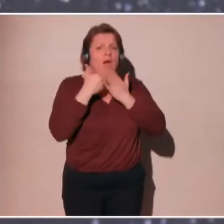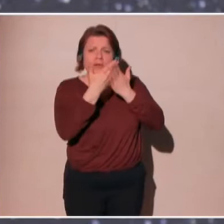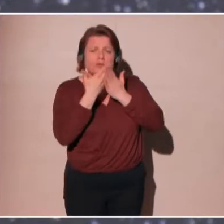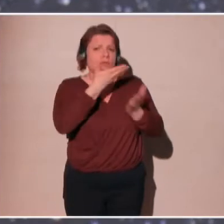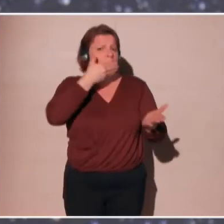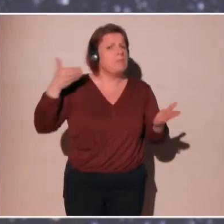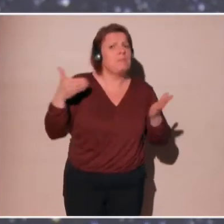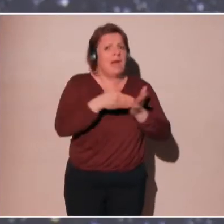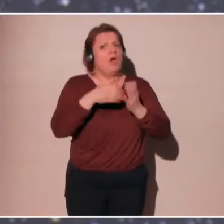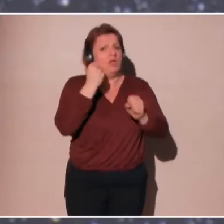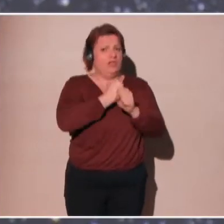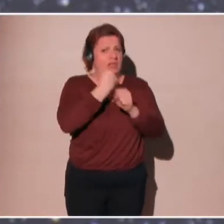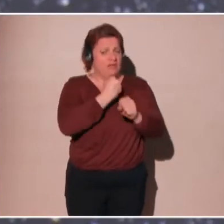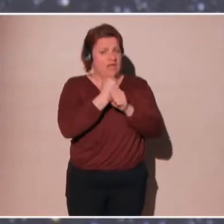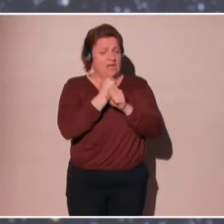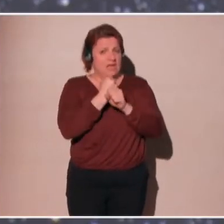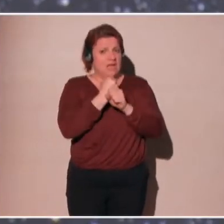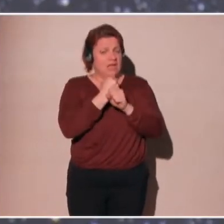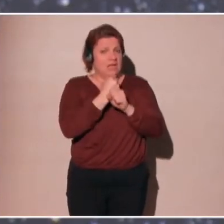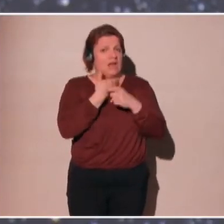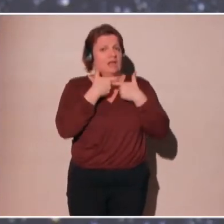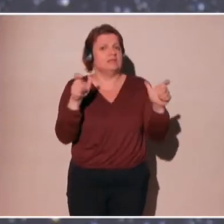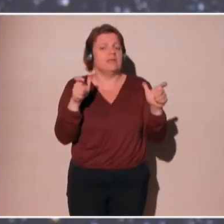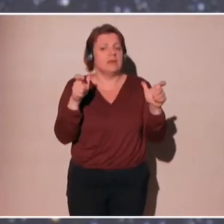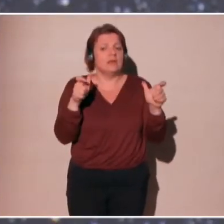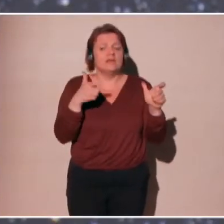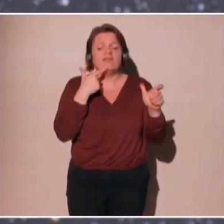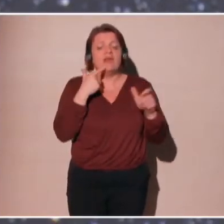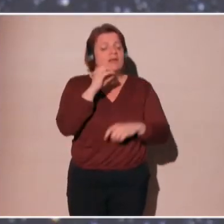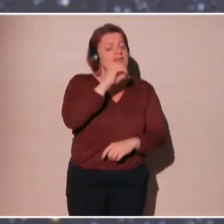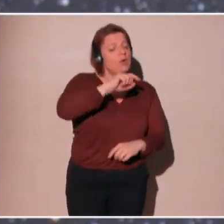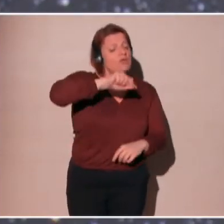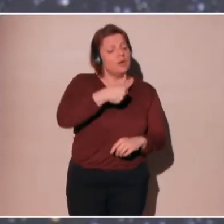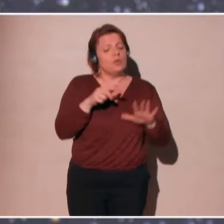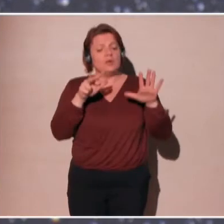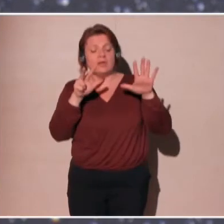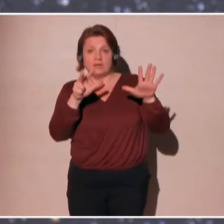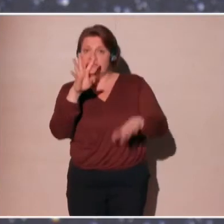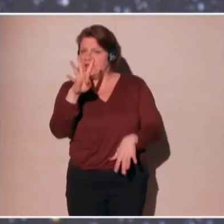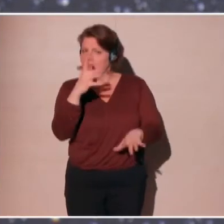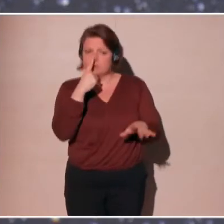Et donc là, la corrélation est 0,85, extrêmement élevée.